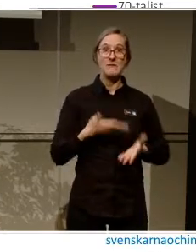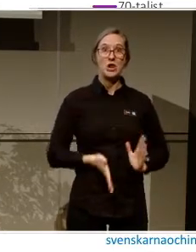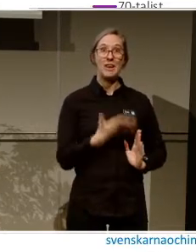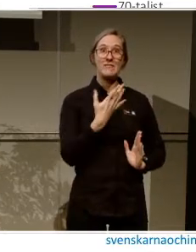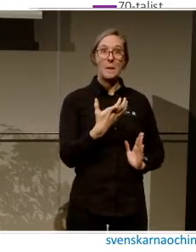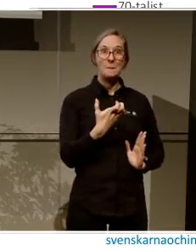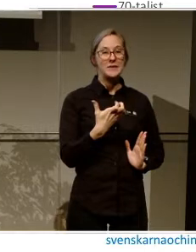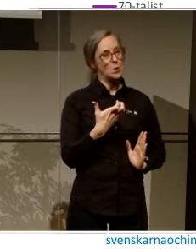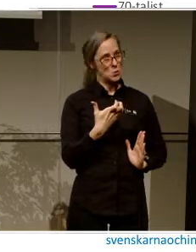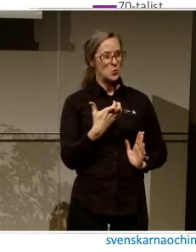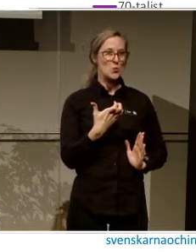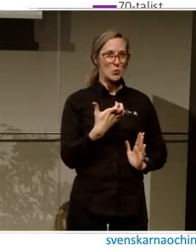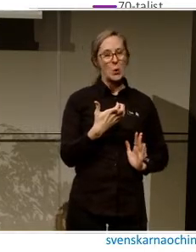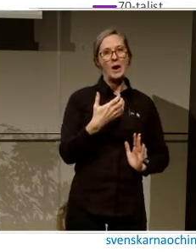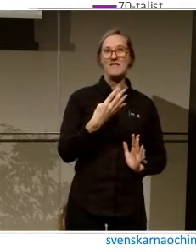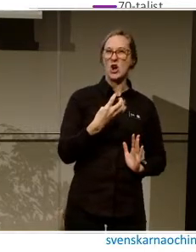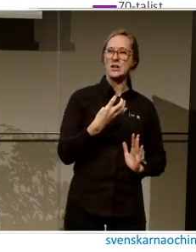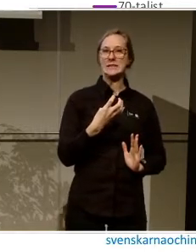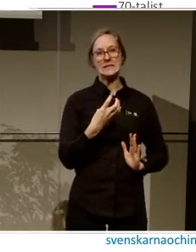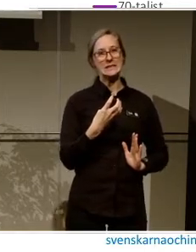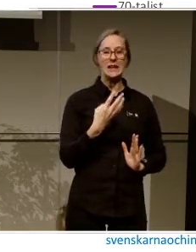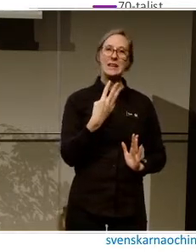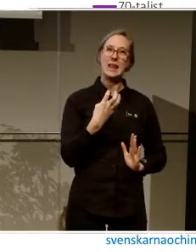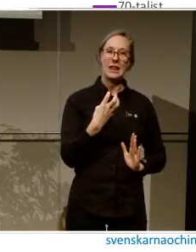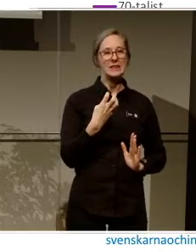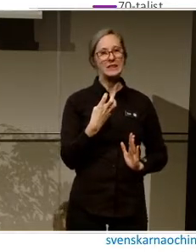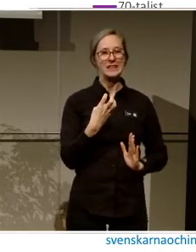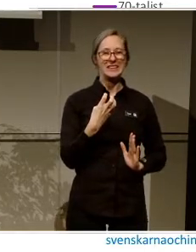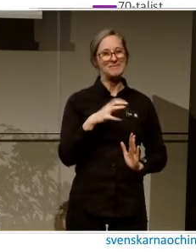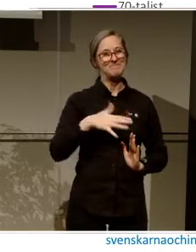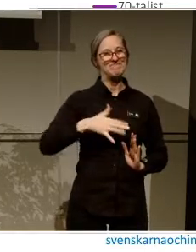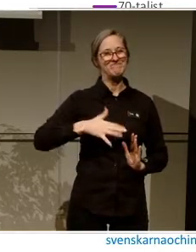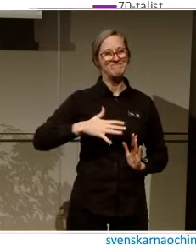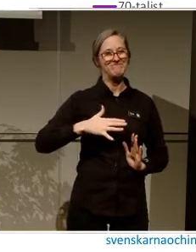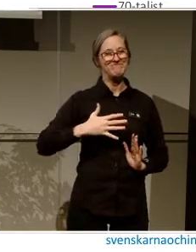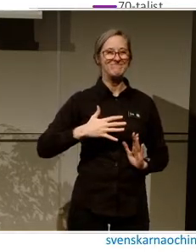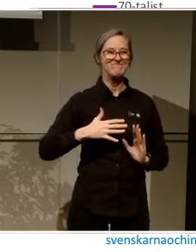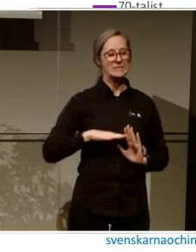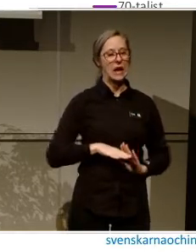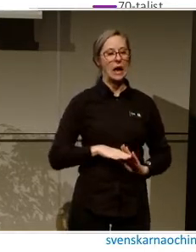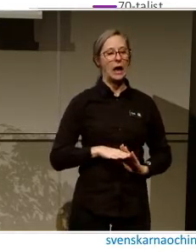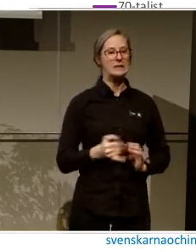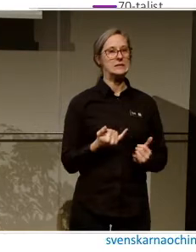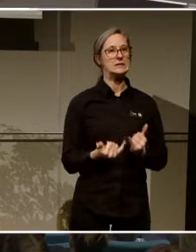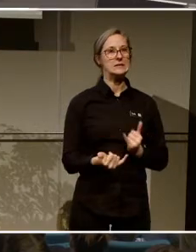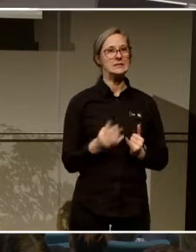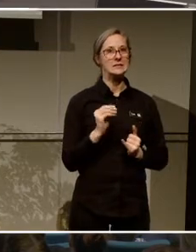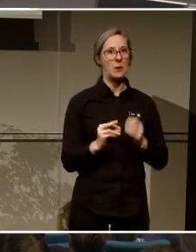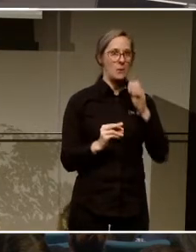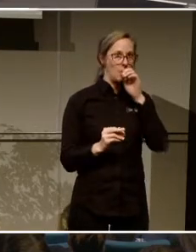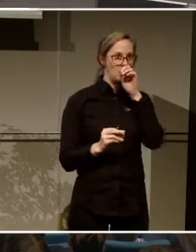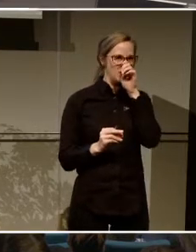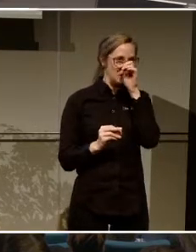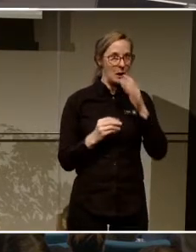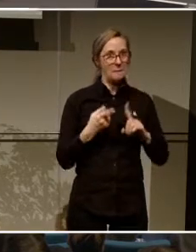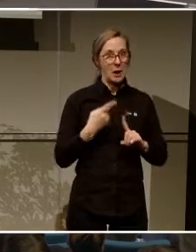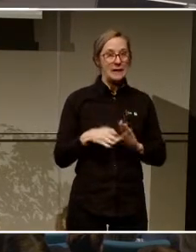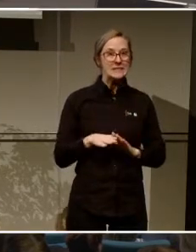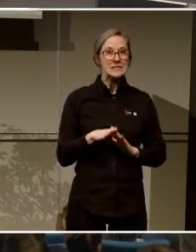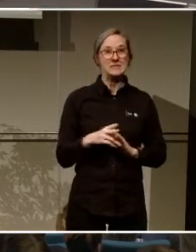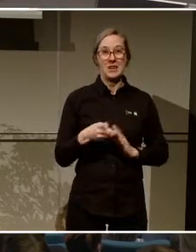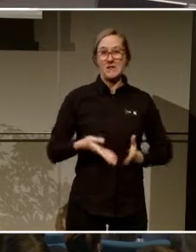gång. 40-talisterna likaså, 30-talisterna, ja, de börjar vakna de senaste åren. Och 20-talisterna fick vi med